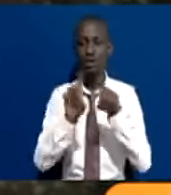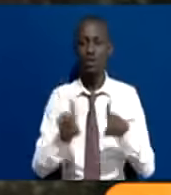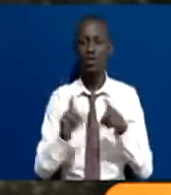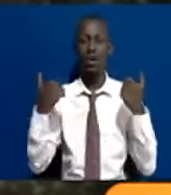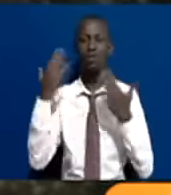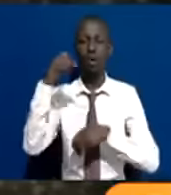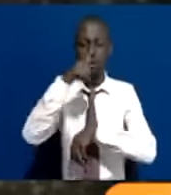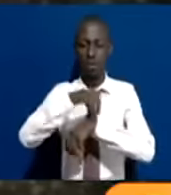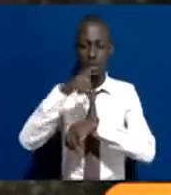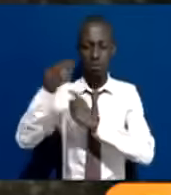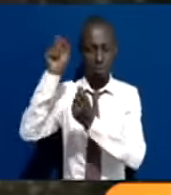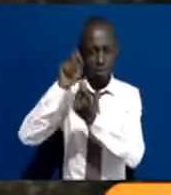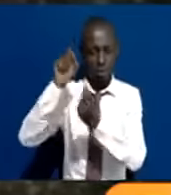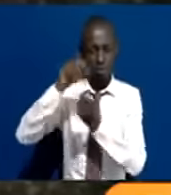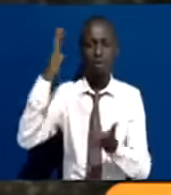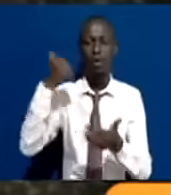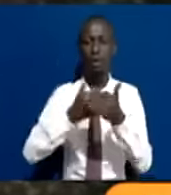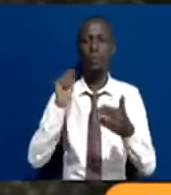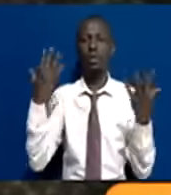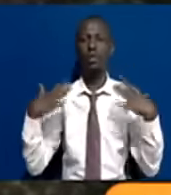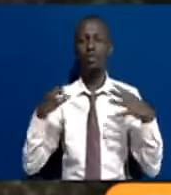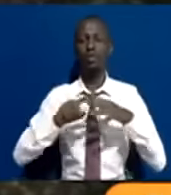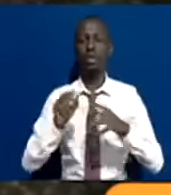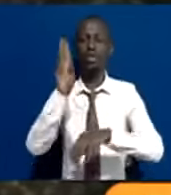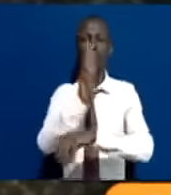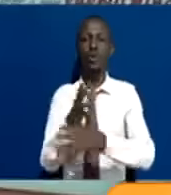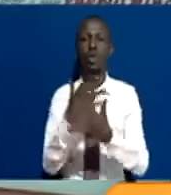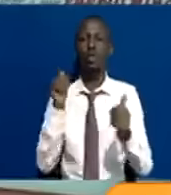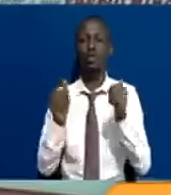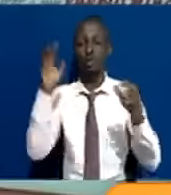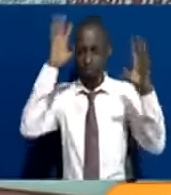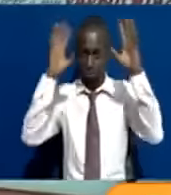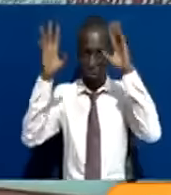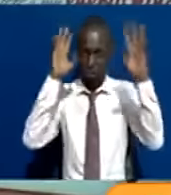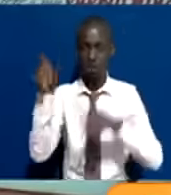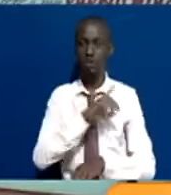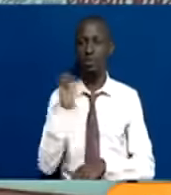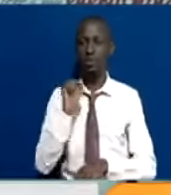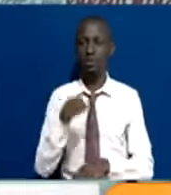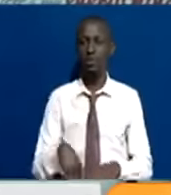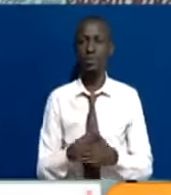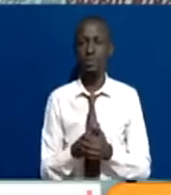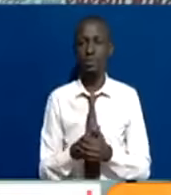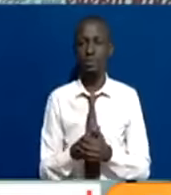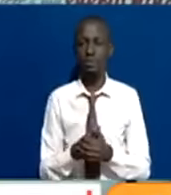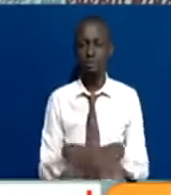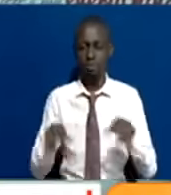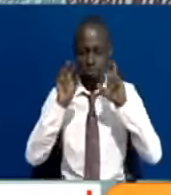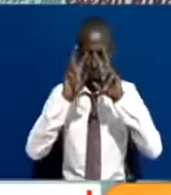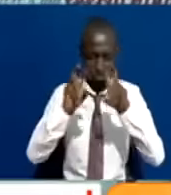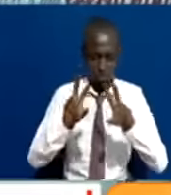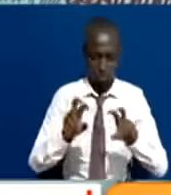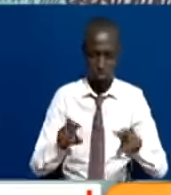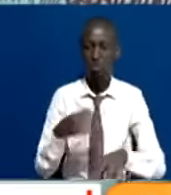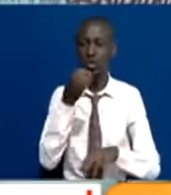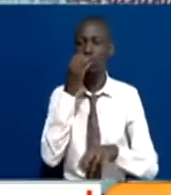zaidi kabla ya Wakenya kuanza kutumia bidhaa zilizovumbuliwa. But now in human beings, utafiti kuhusu kule ugali wa nyasi